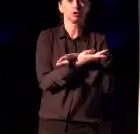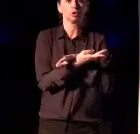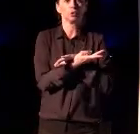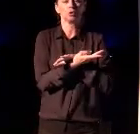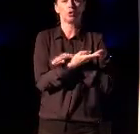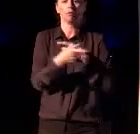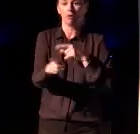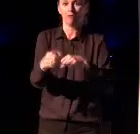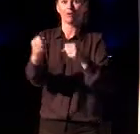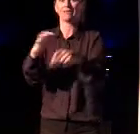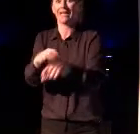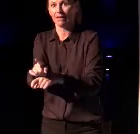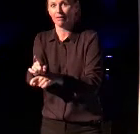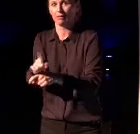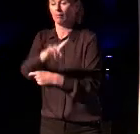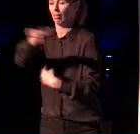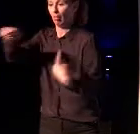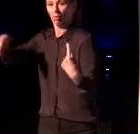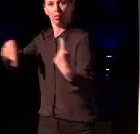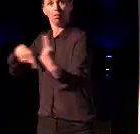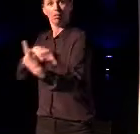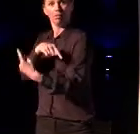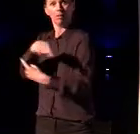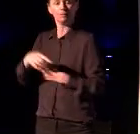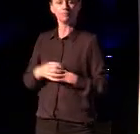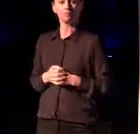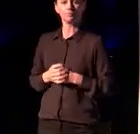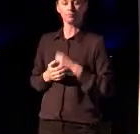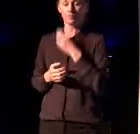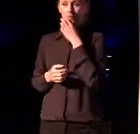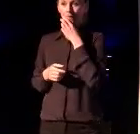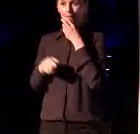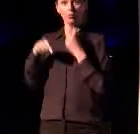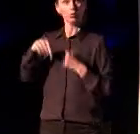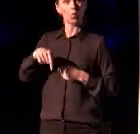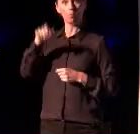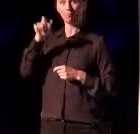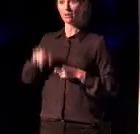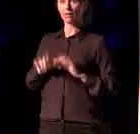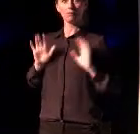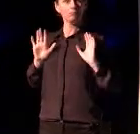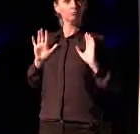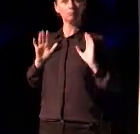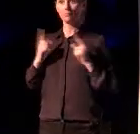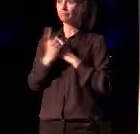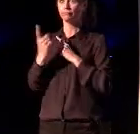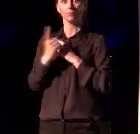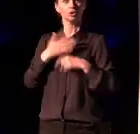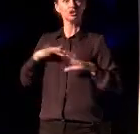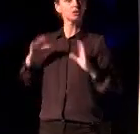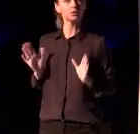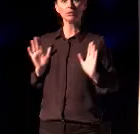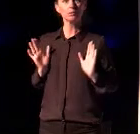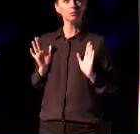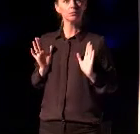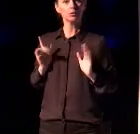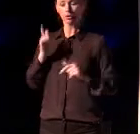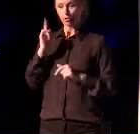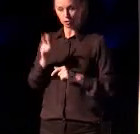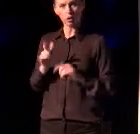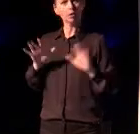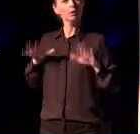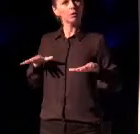man til fastlegen, og så man i en sånn loop. Denne pasienten nesten ikke på sykehus lenger, fordi man nettopp ser og